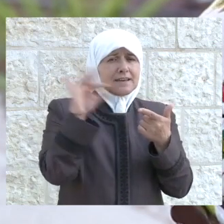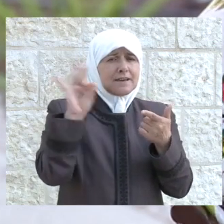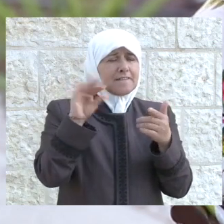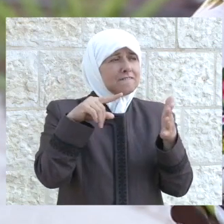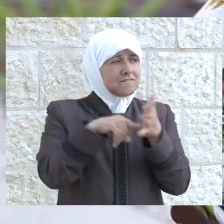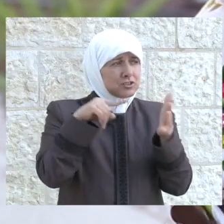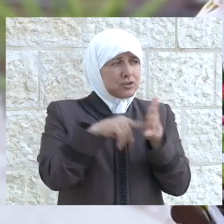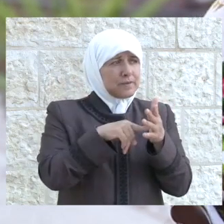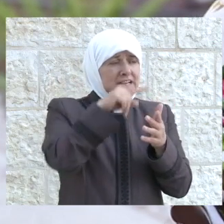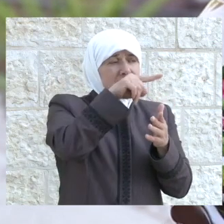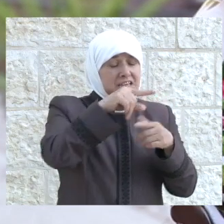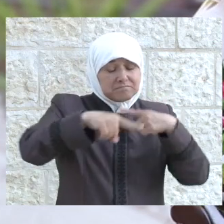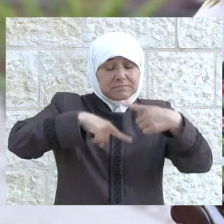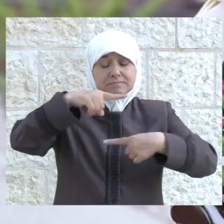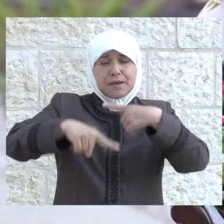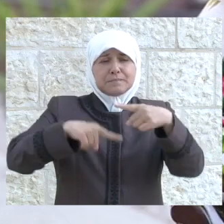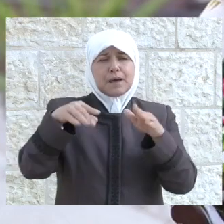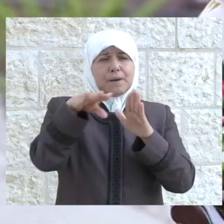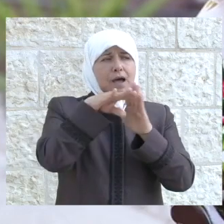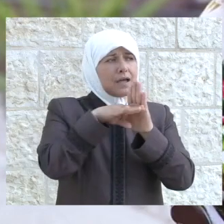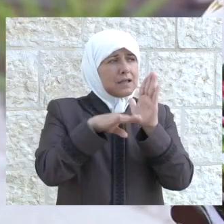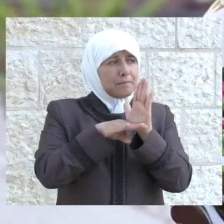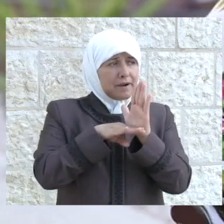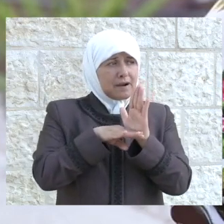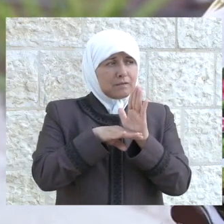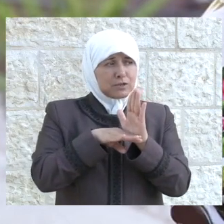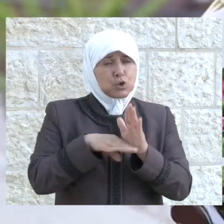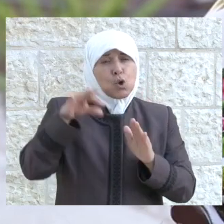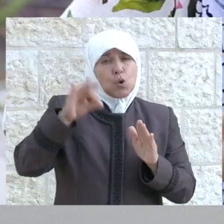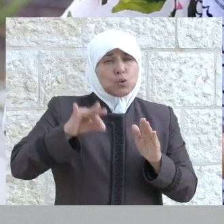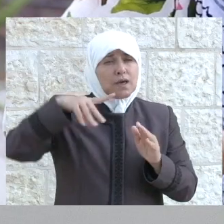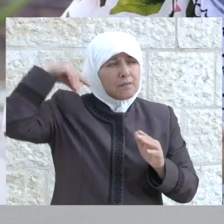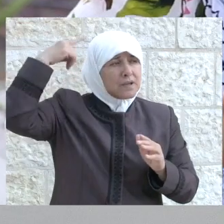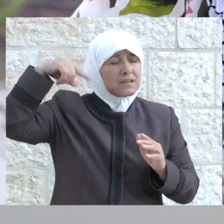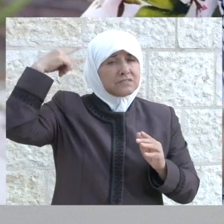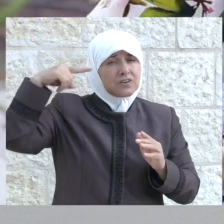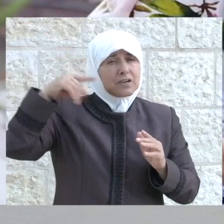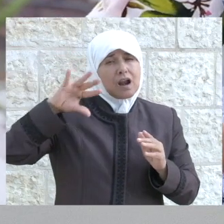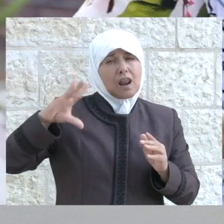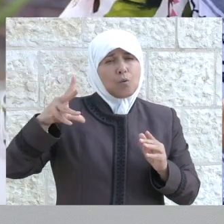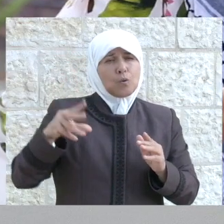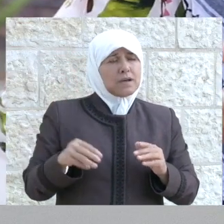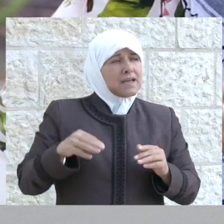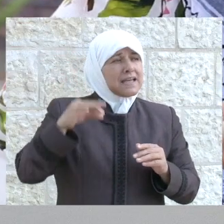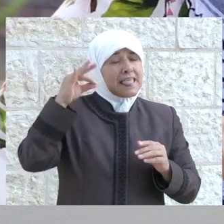نفس. كنت متابعة البرنامج، كنت متابعة بنسخته الأجنبية، وكنت دائماً أفكر لو كان في